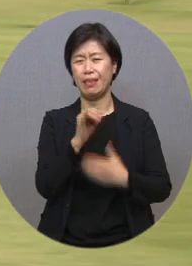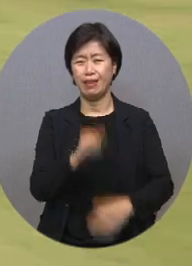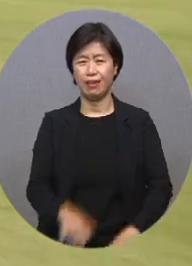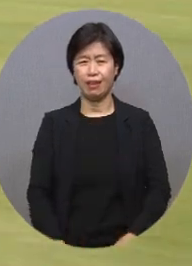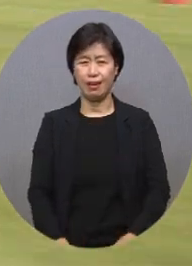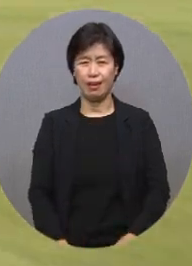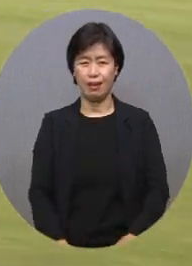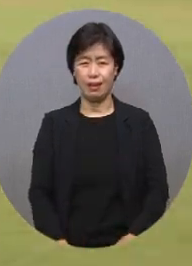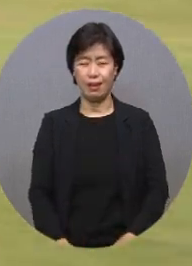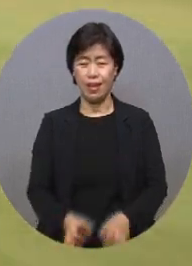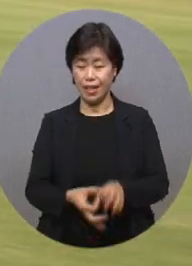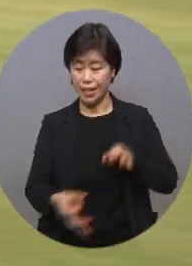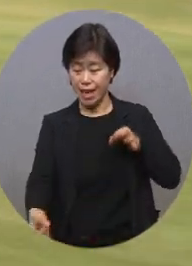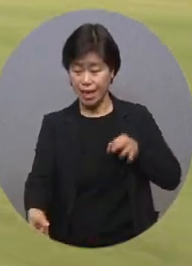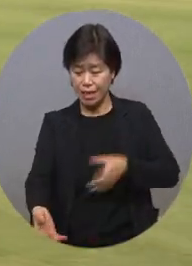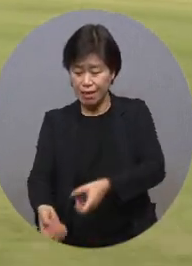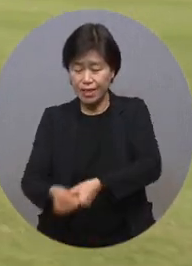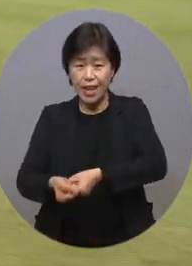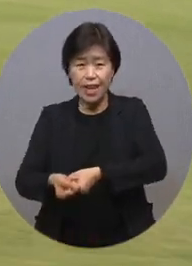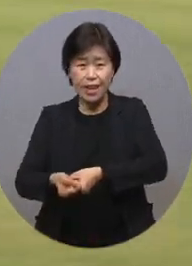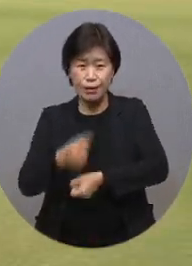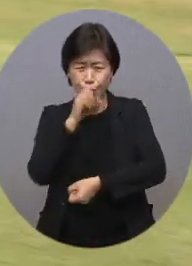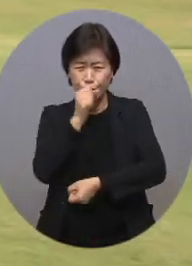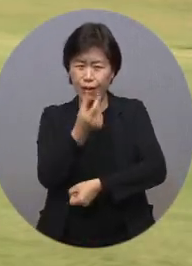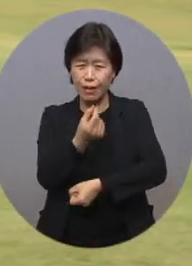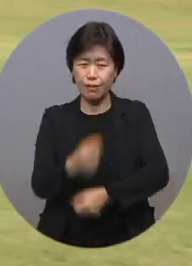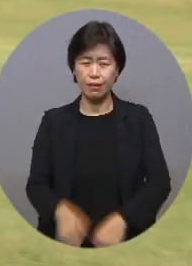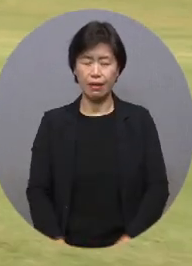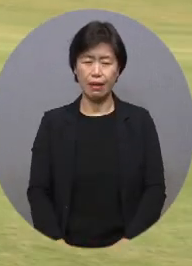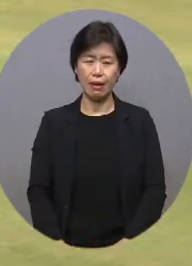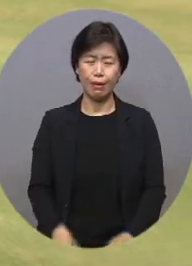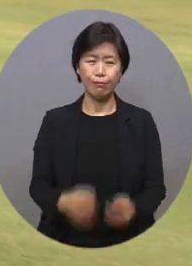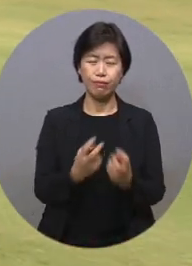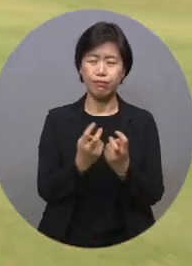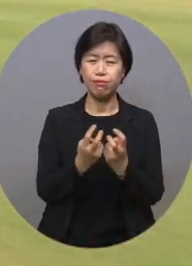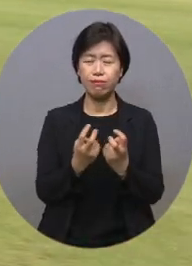되는데. 아, 이게 무슨 일이야? 아,